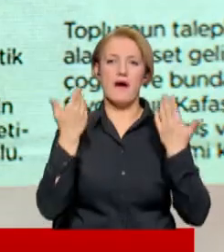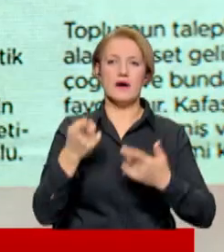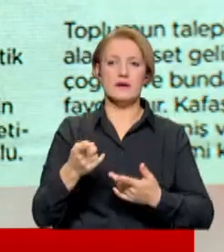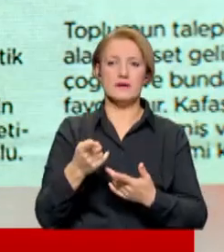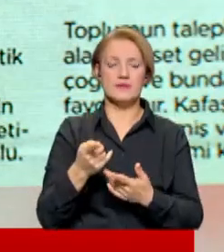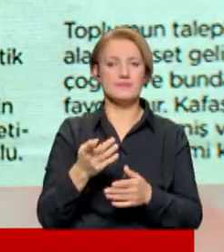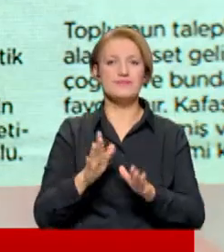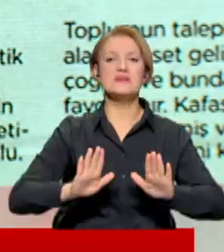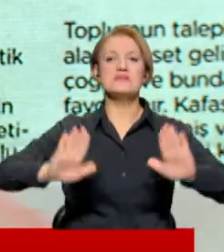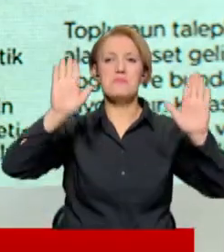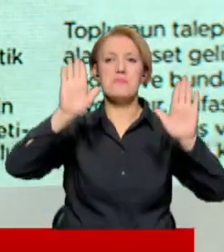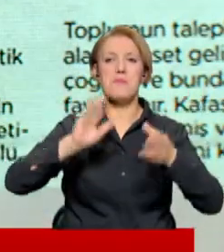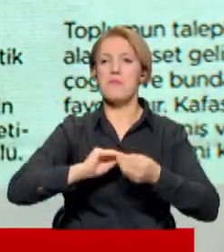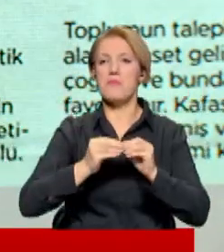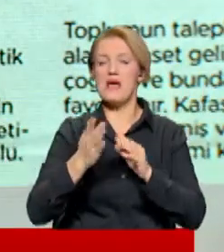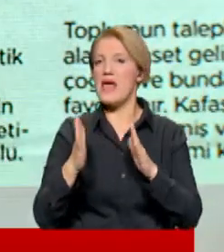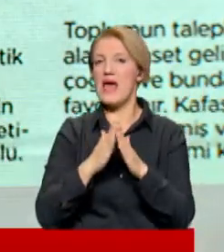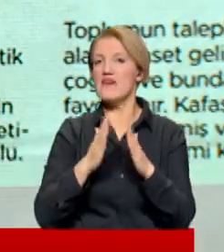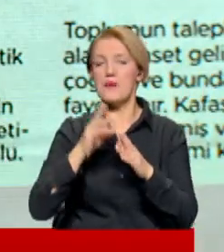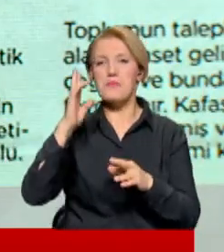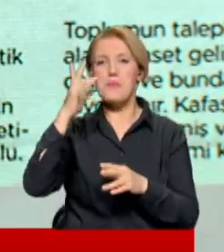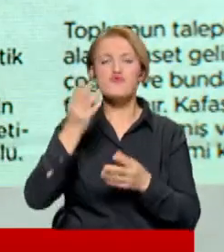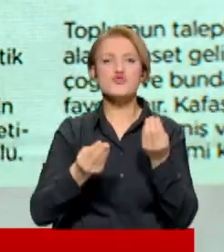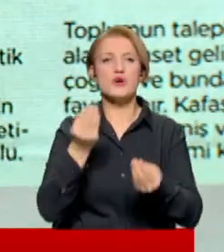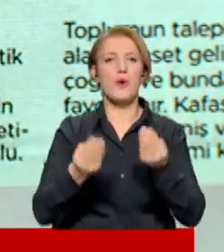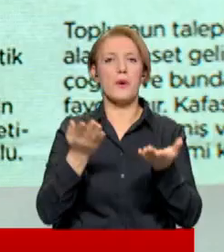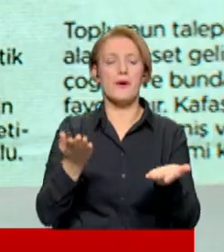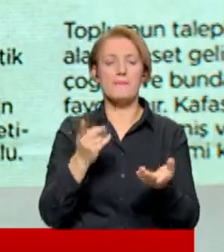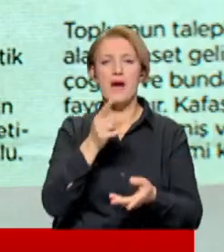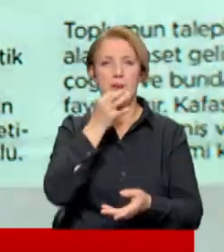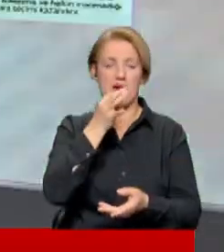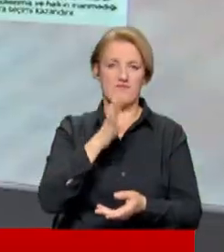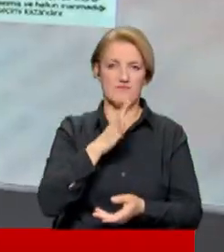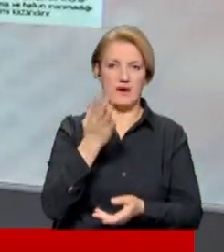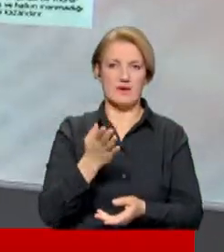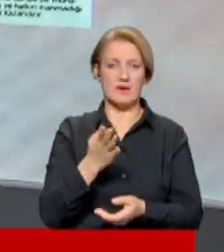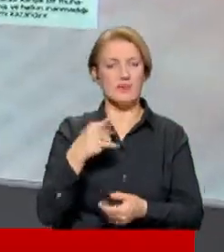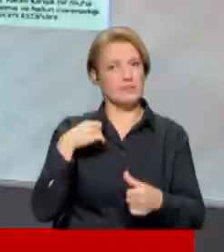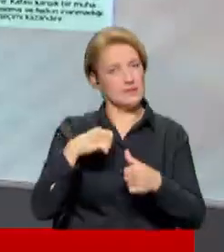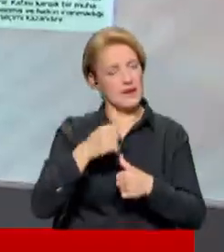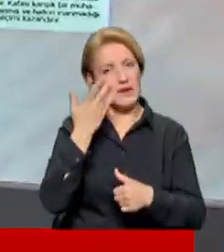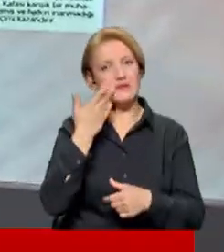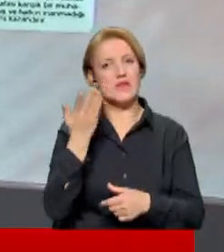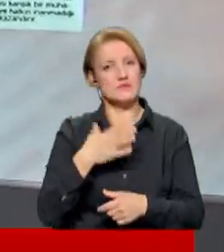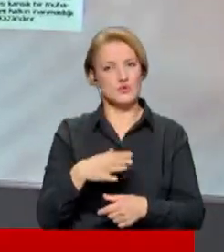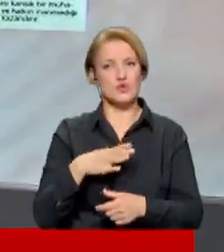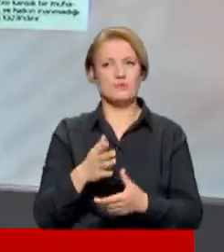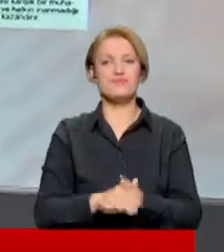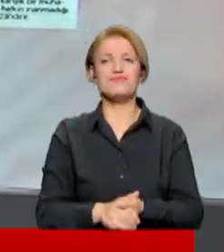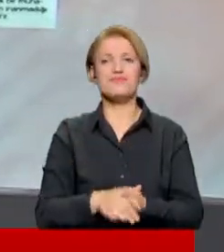sığınmacılar meselesi evlerimizden yabancılar çıkıyor ve bir haber var Tekrar izleyelim istiyorum